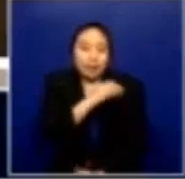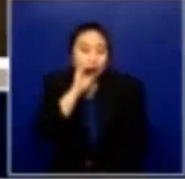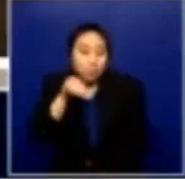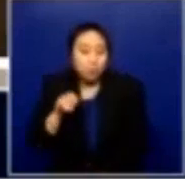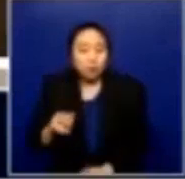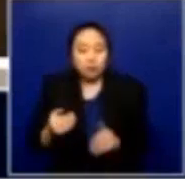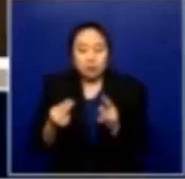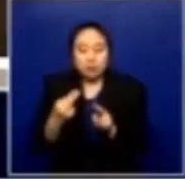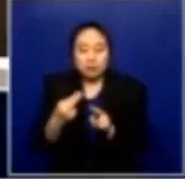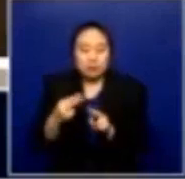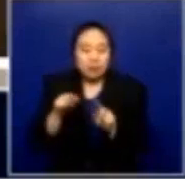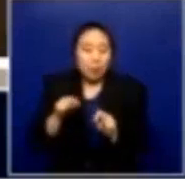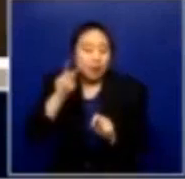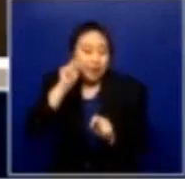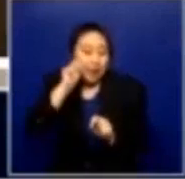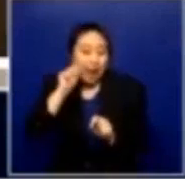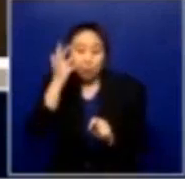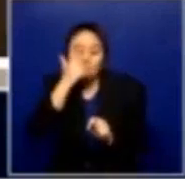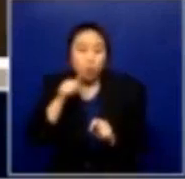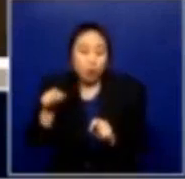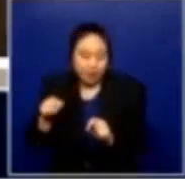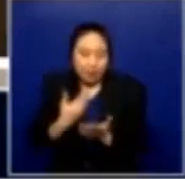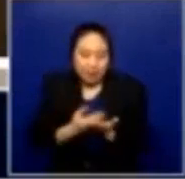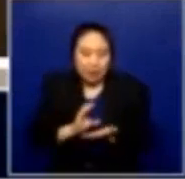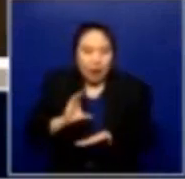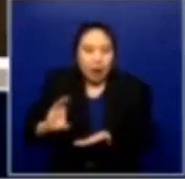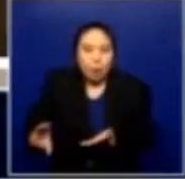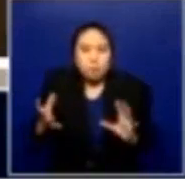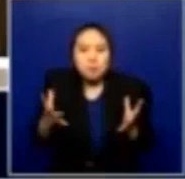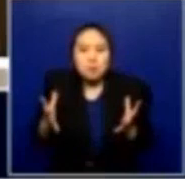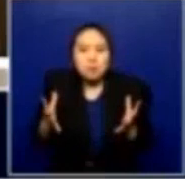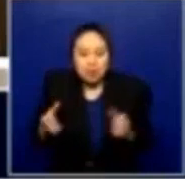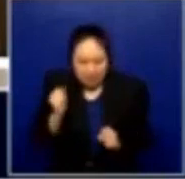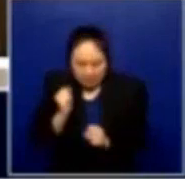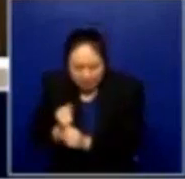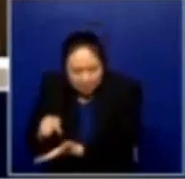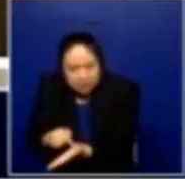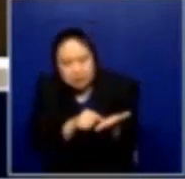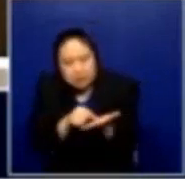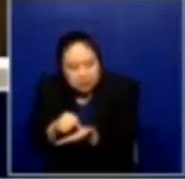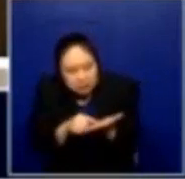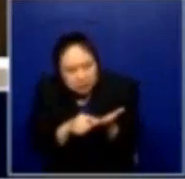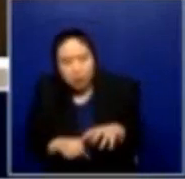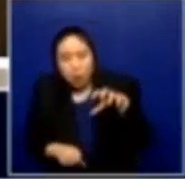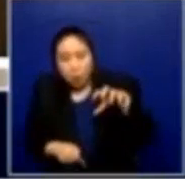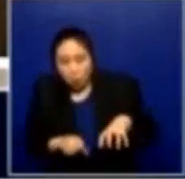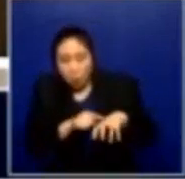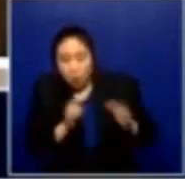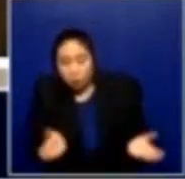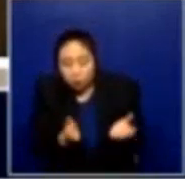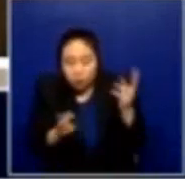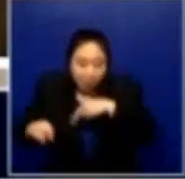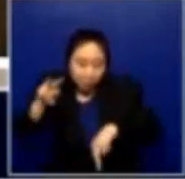วยอย่างเงี้ยนะครับไม่ได้รับการจัดสรรงบประมาณเลยทั้งที่ทำเรื่องคำขอรับงบประมาณไปที่กรมส่งเสริมการปกคร